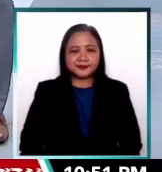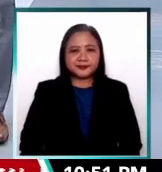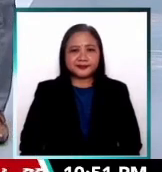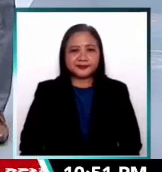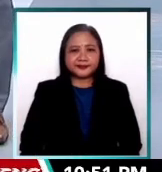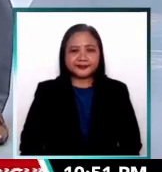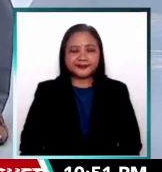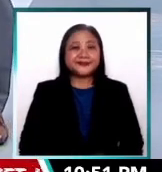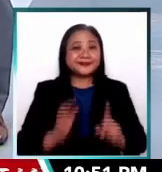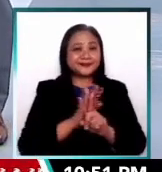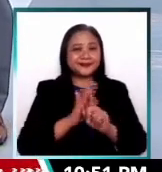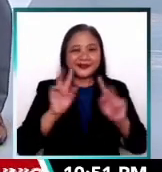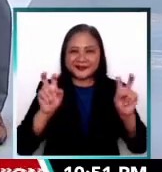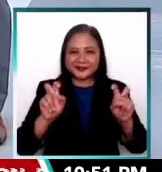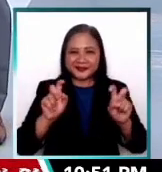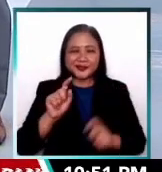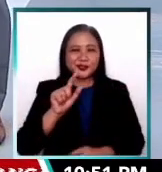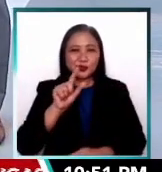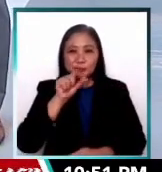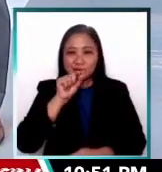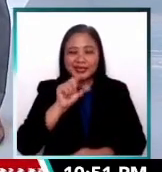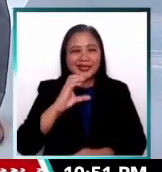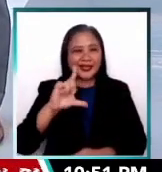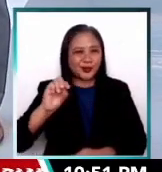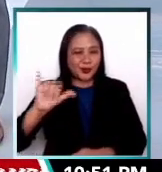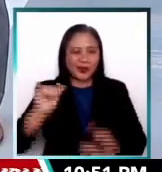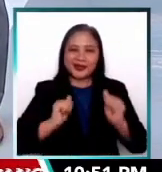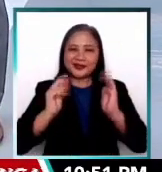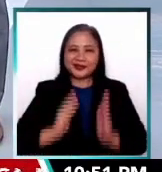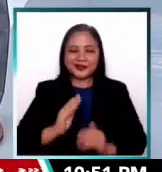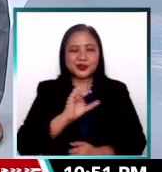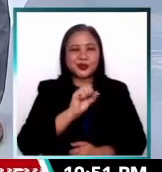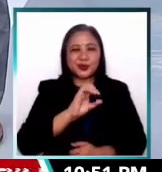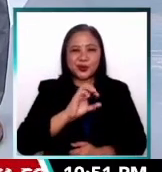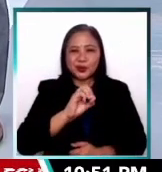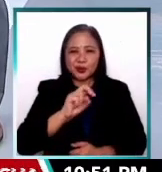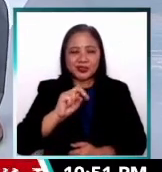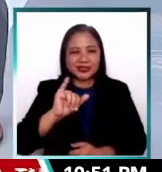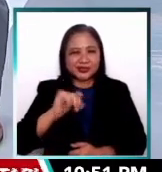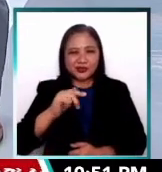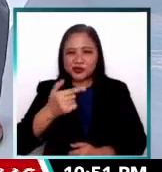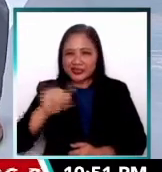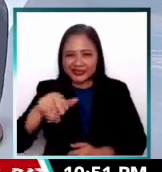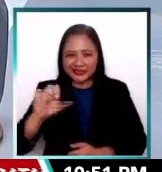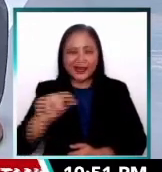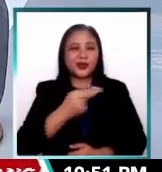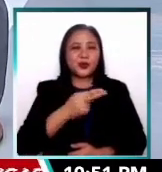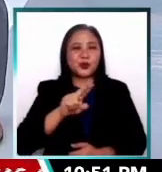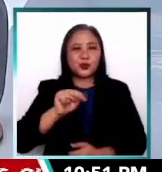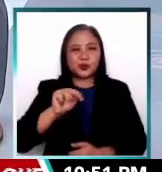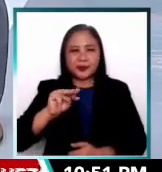Trending topic sa Twitter ang crash landing on new stars na sina Son Ye-jin at Yoon Bin. Yan ay matapos